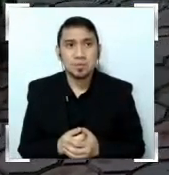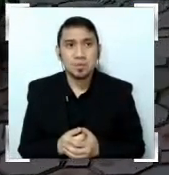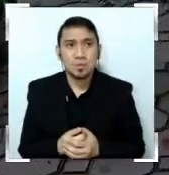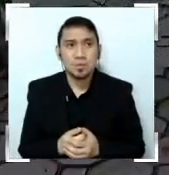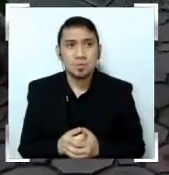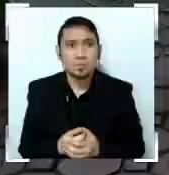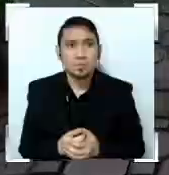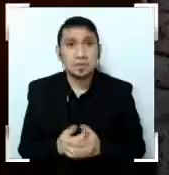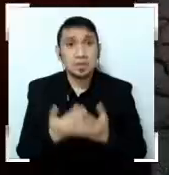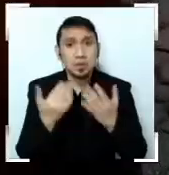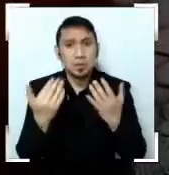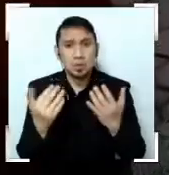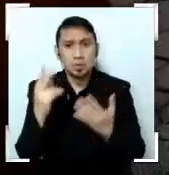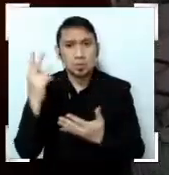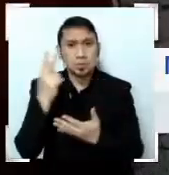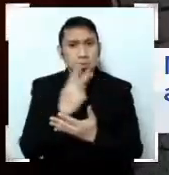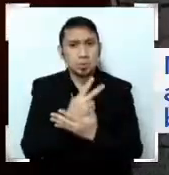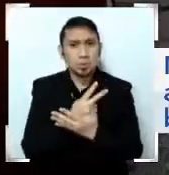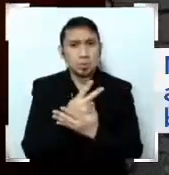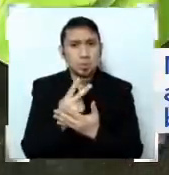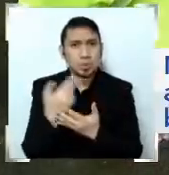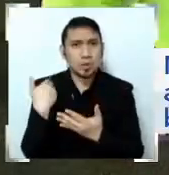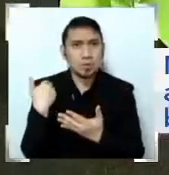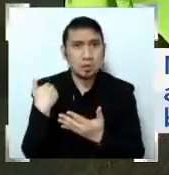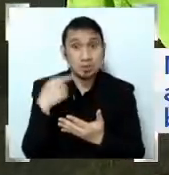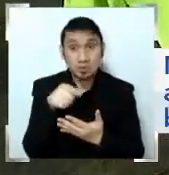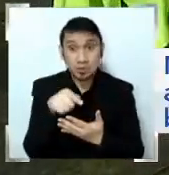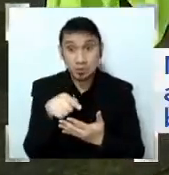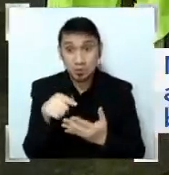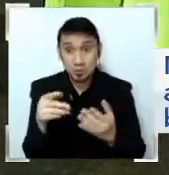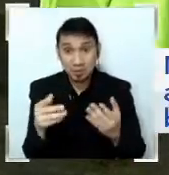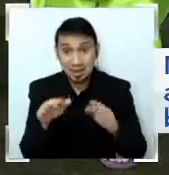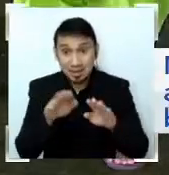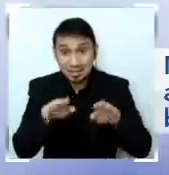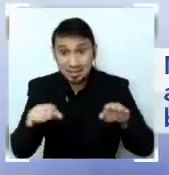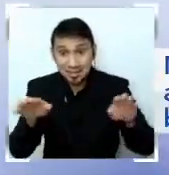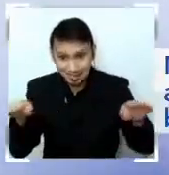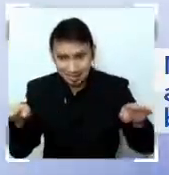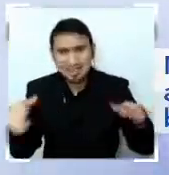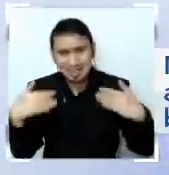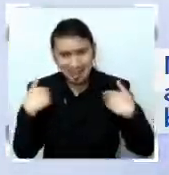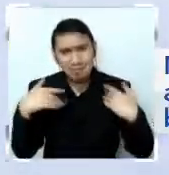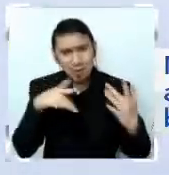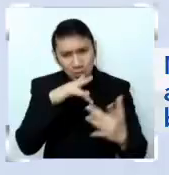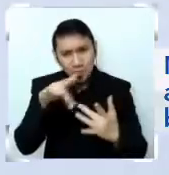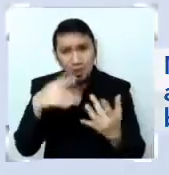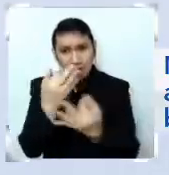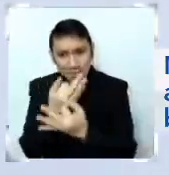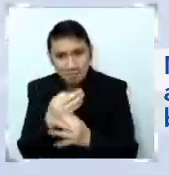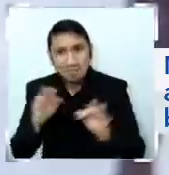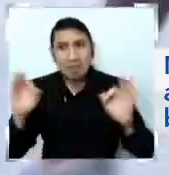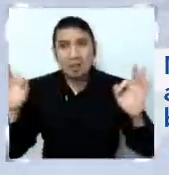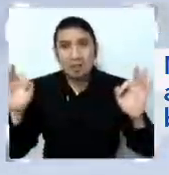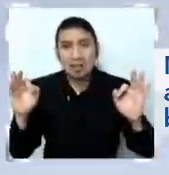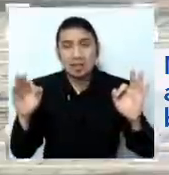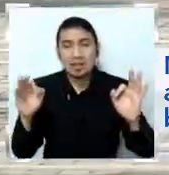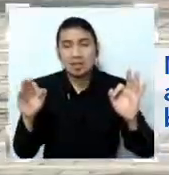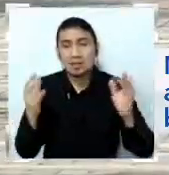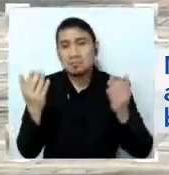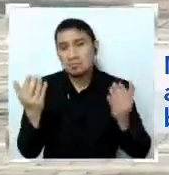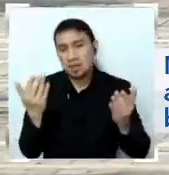Wala pang 2 linggo mula na makalaya ang mga edad 5 pataas sa Metro Manila, posibleng maging timbahay na naman